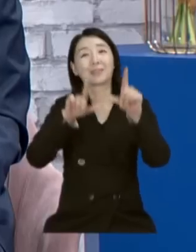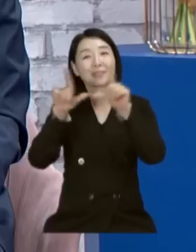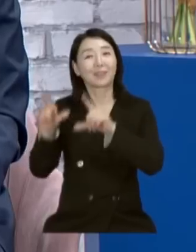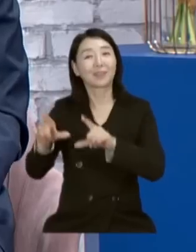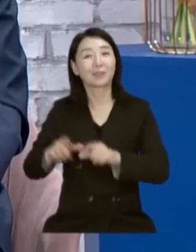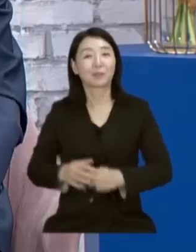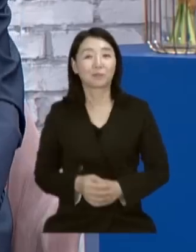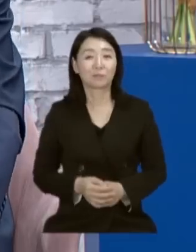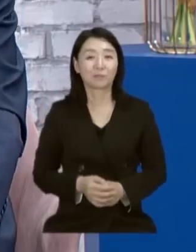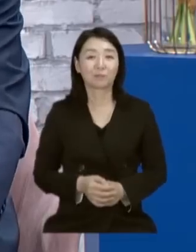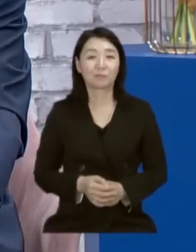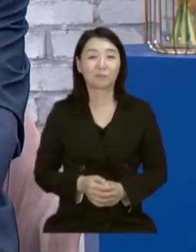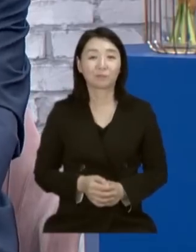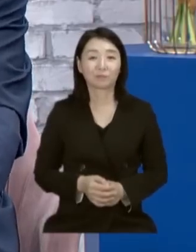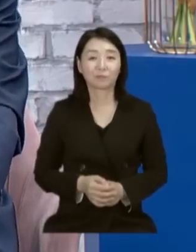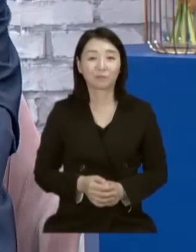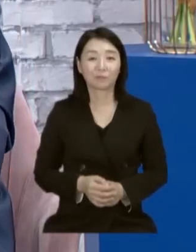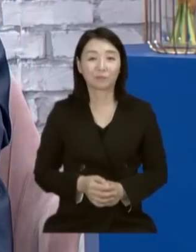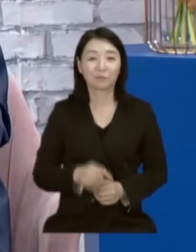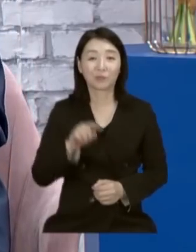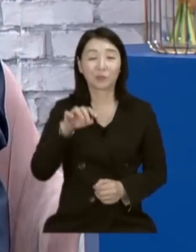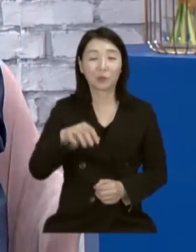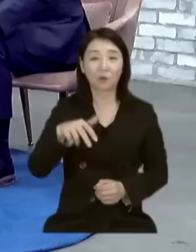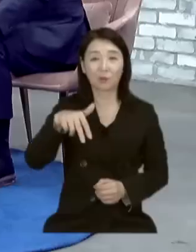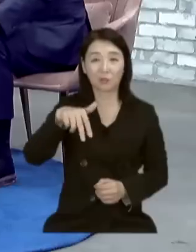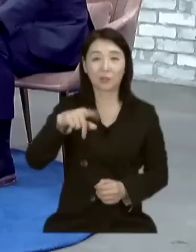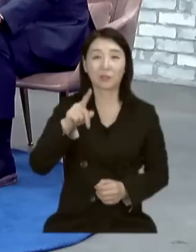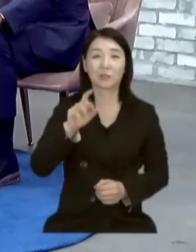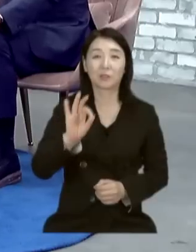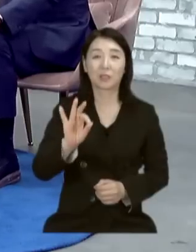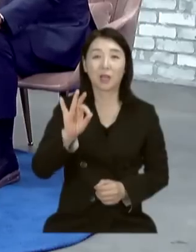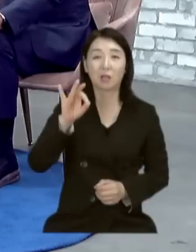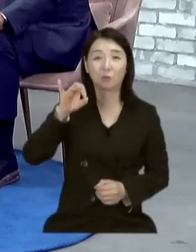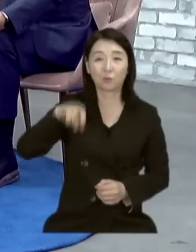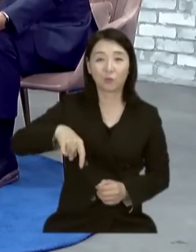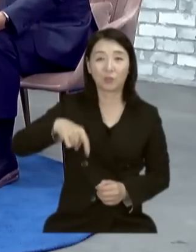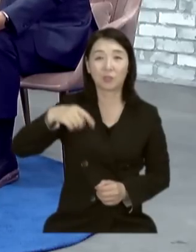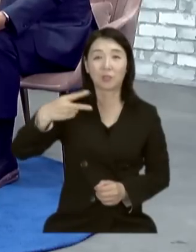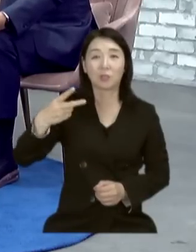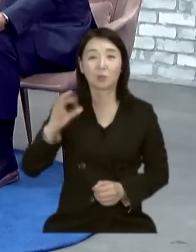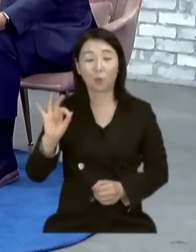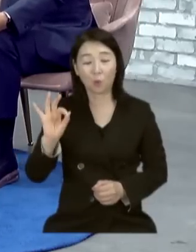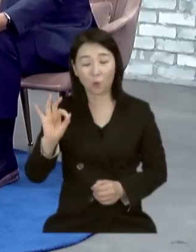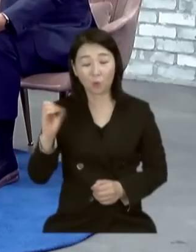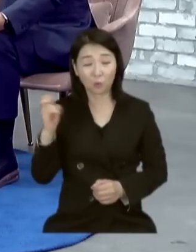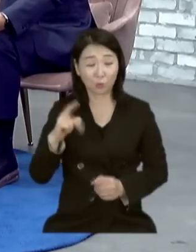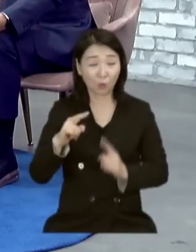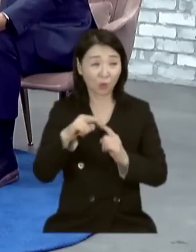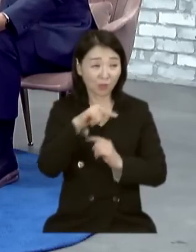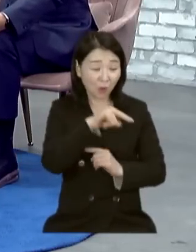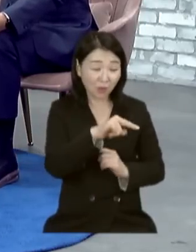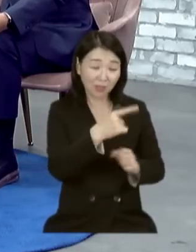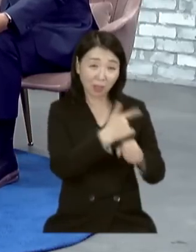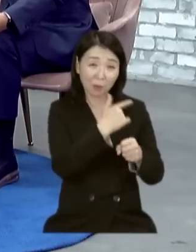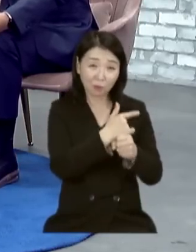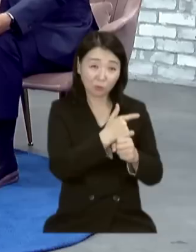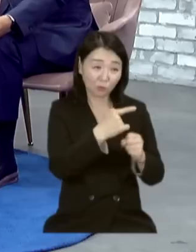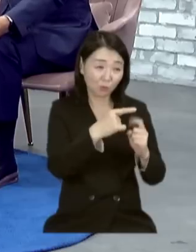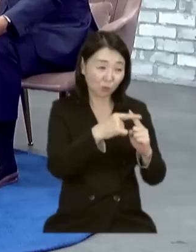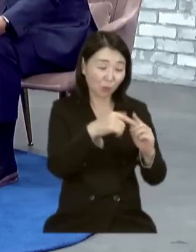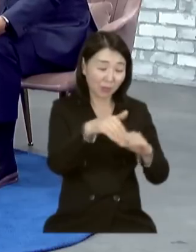되죠. 거기가 장위동이에요. 장위동으로 이제 왔습니다. 그래서 교회를 다시 또 옮겨야 되잖아요. 평내교회에서